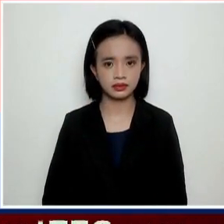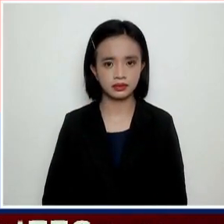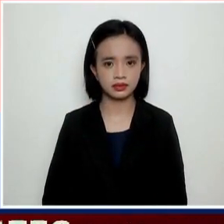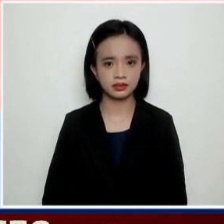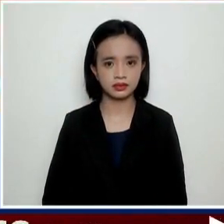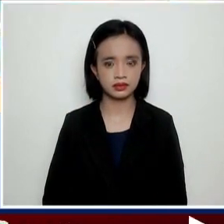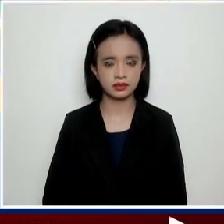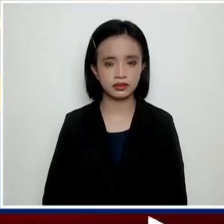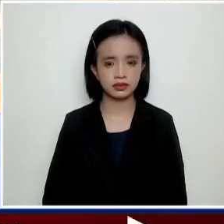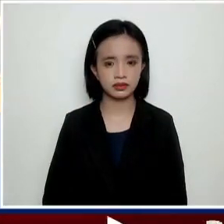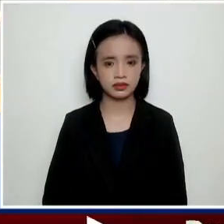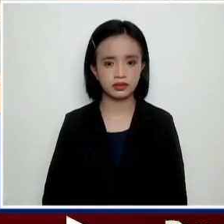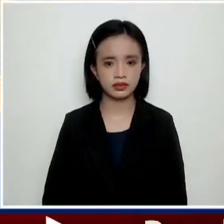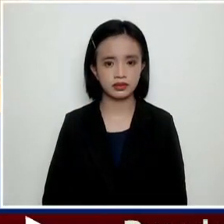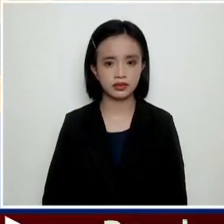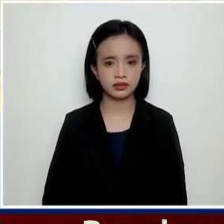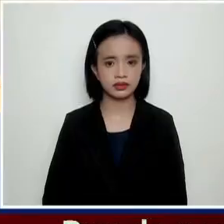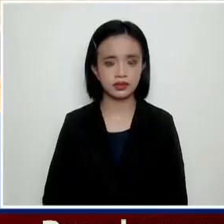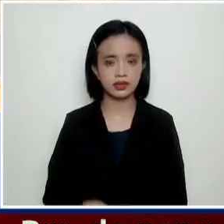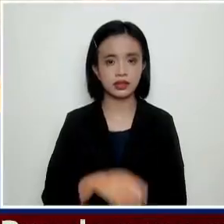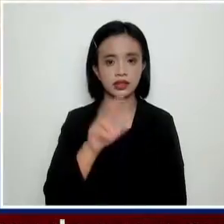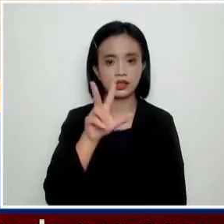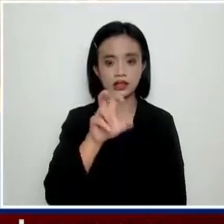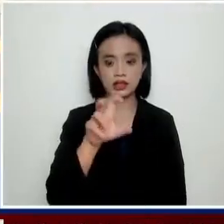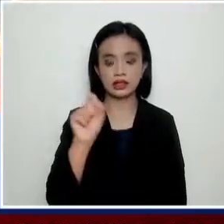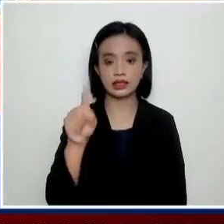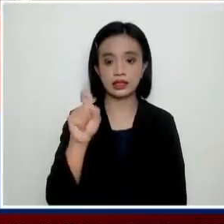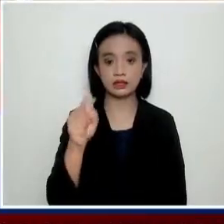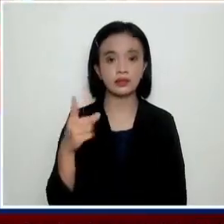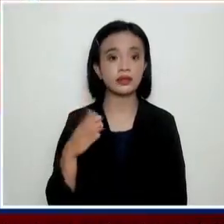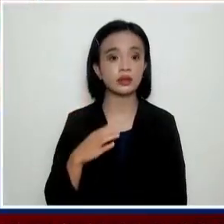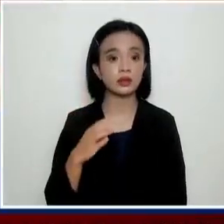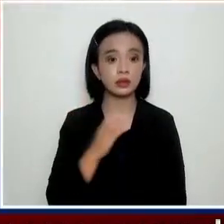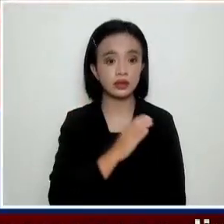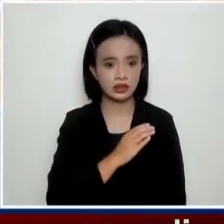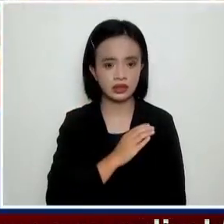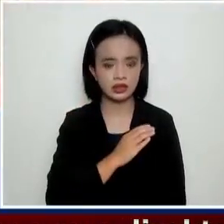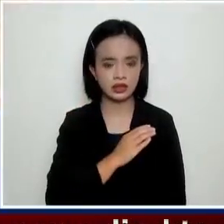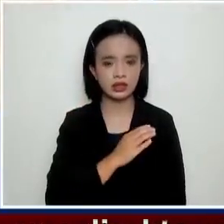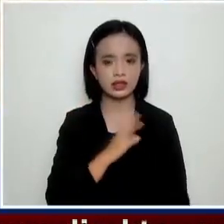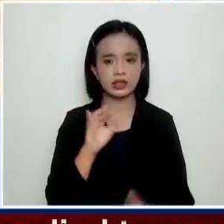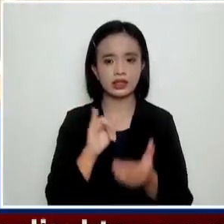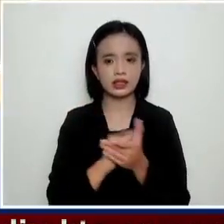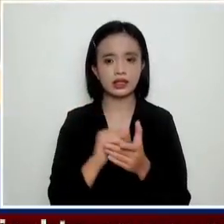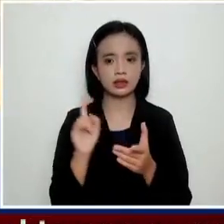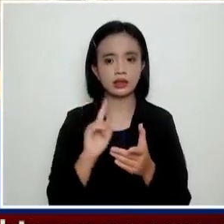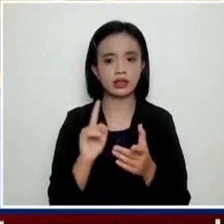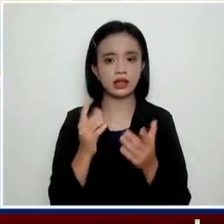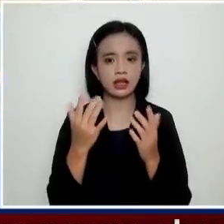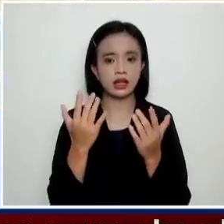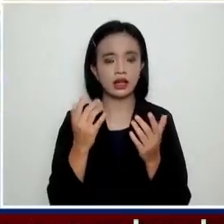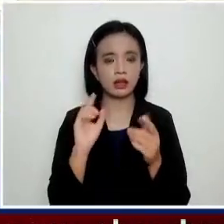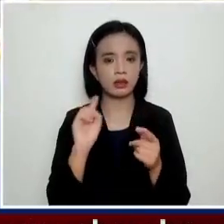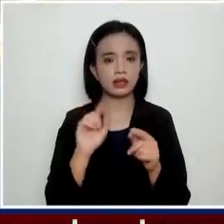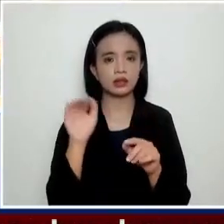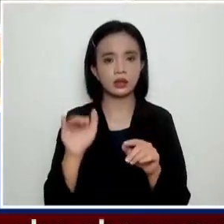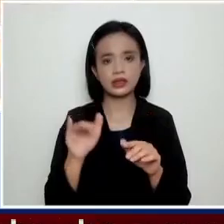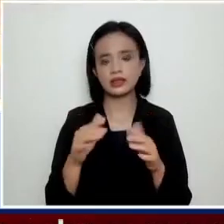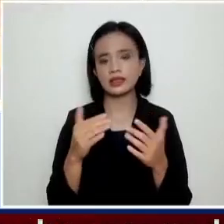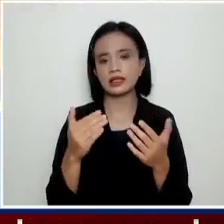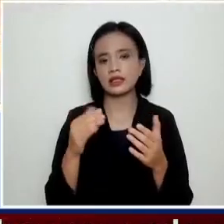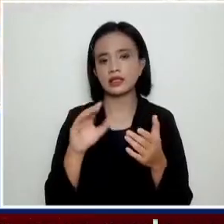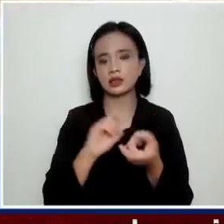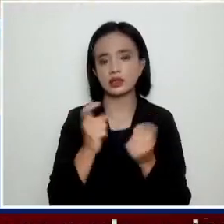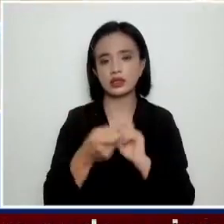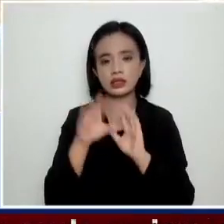Henry, sobra-sobra sa two-thirds ng 311 na kongresista na hinihingi ng saligang batas para magpatawag ng Constitutional Convention